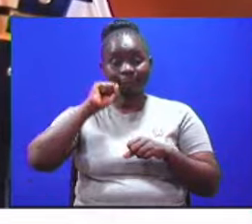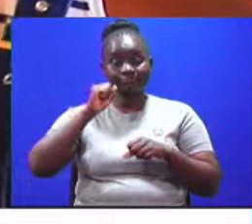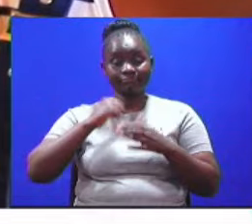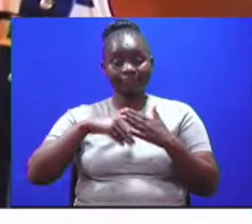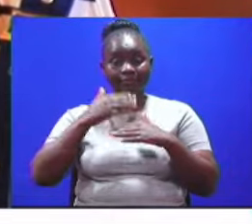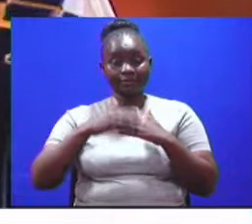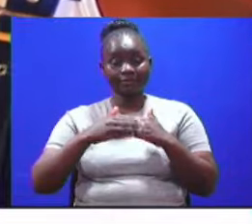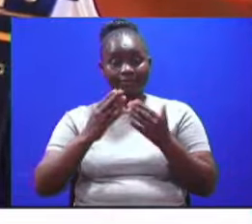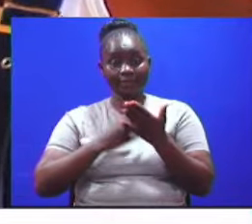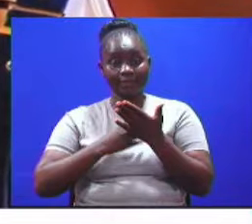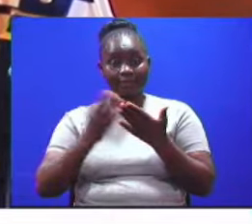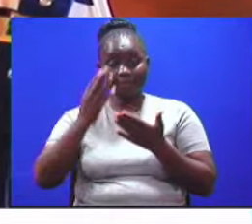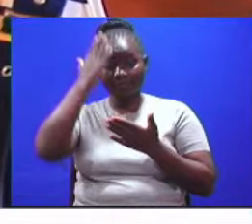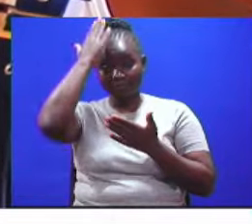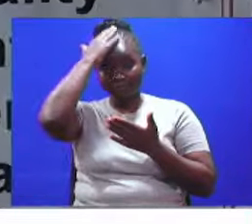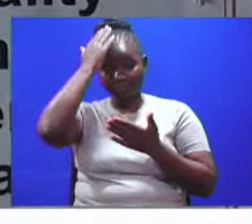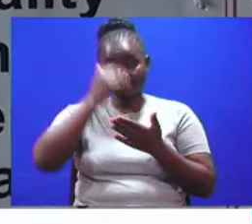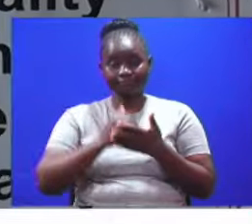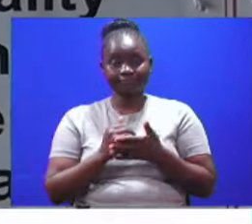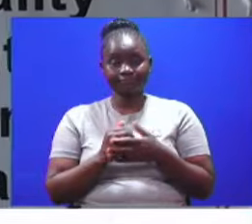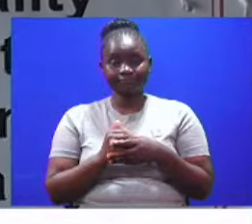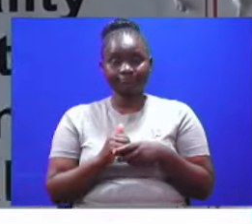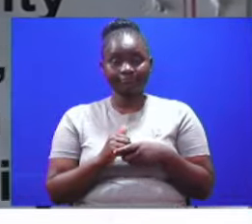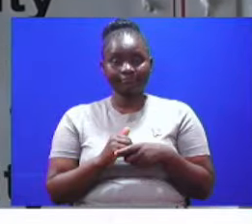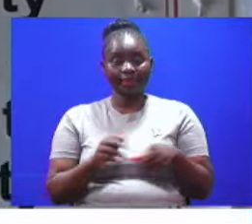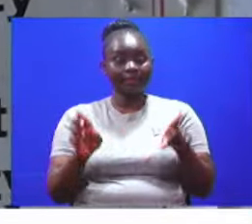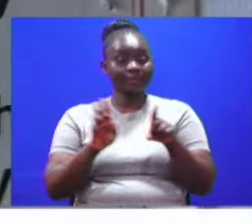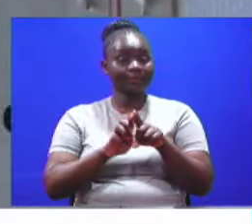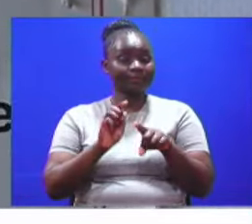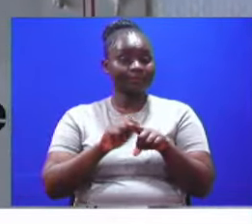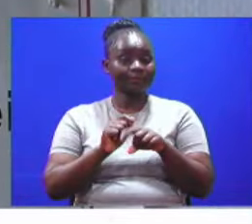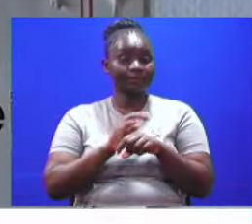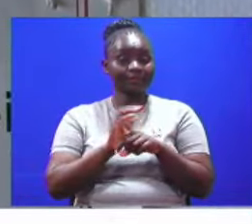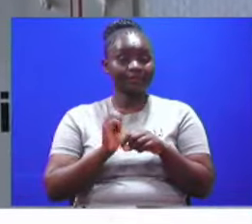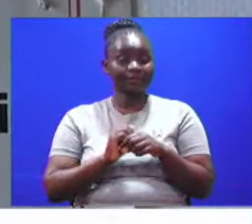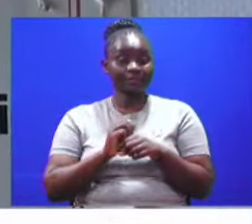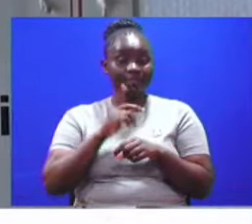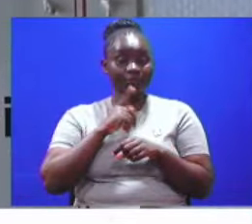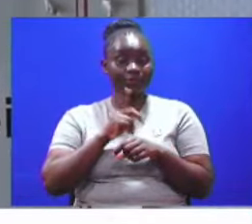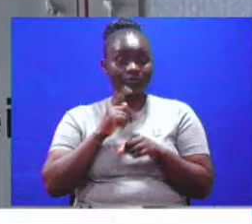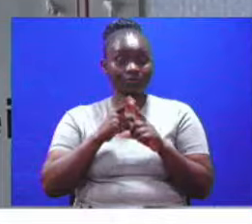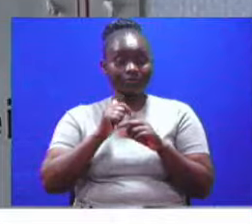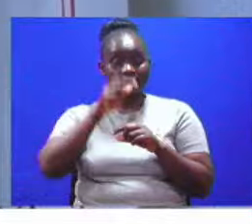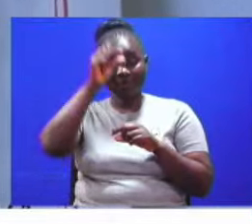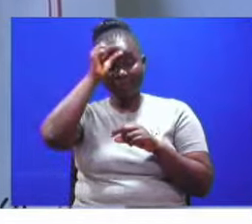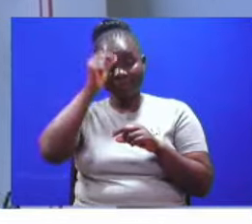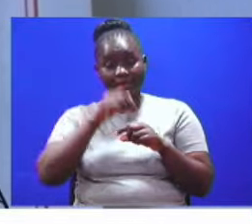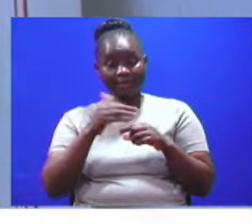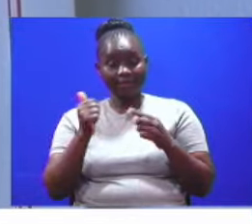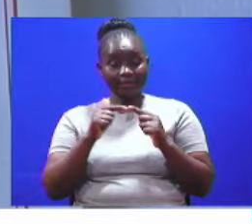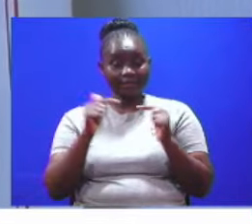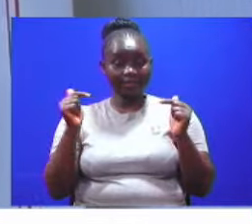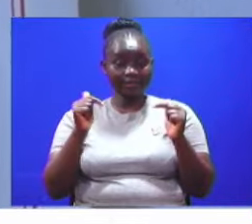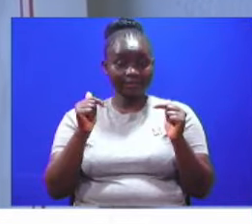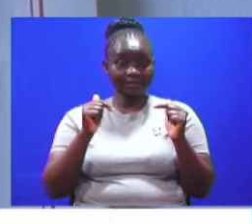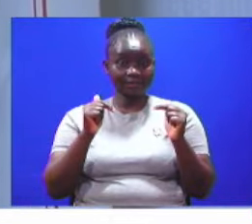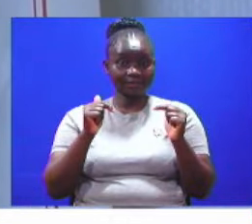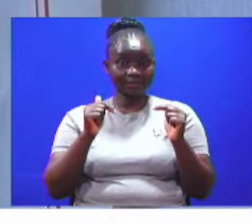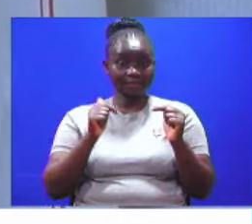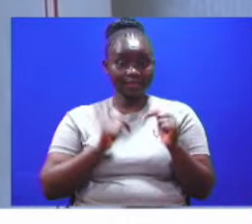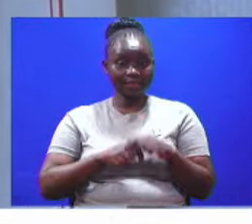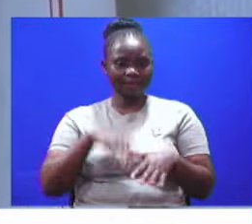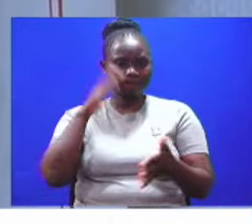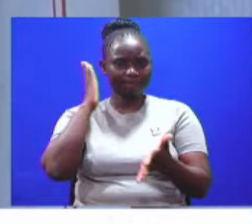ya jumatatu igwikie gucha chinga kecho ni go baba bakomochia serikali asoko genda mamincha ni chira